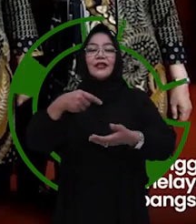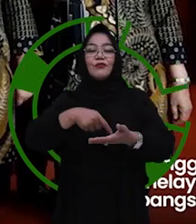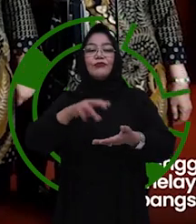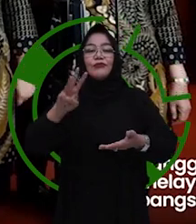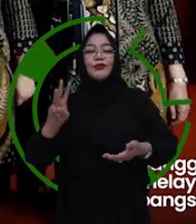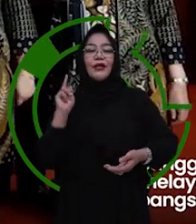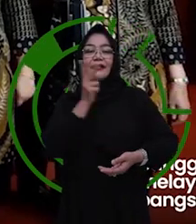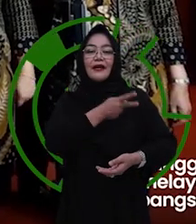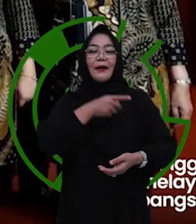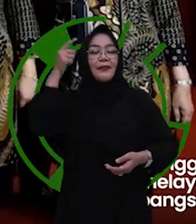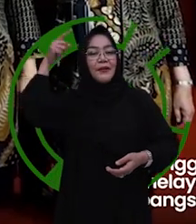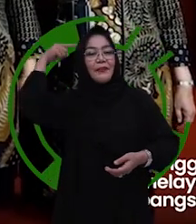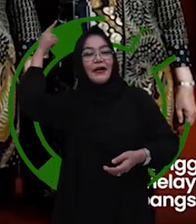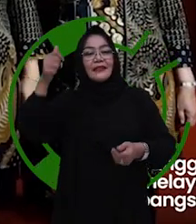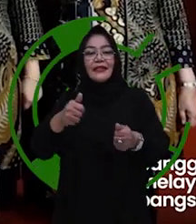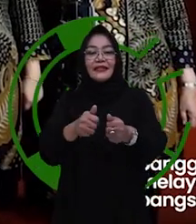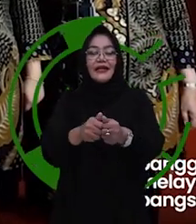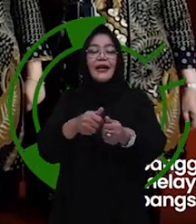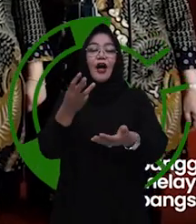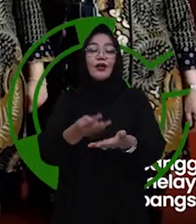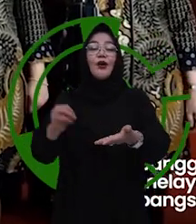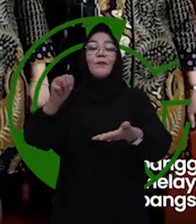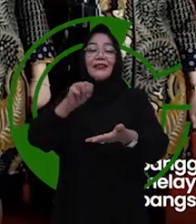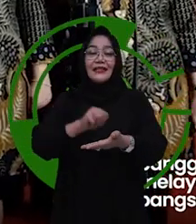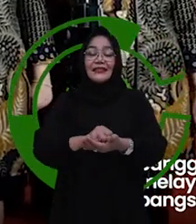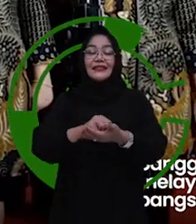wujudkan mimpi dengan kompetensi,